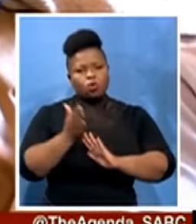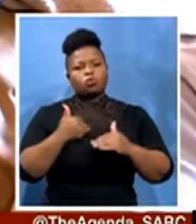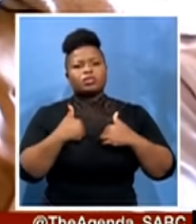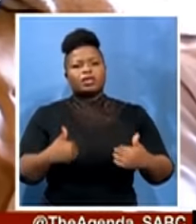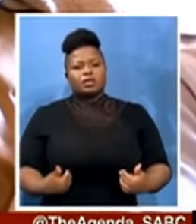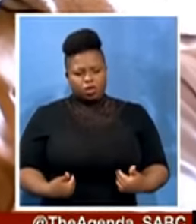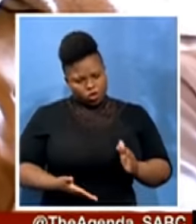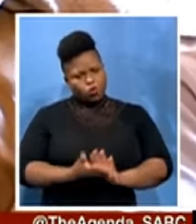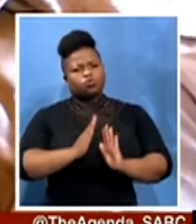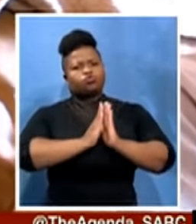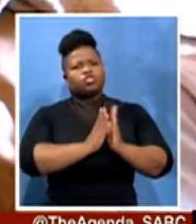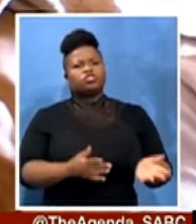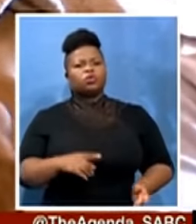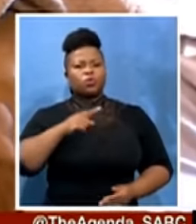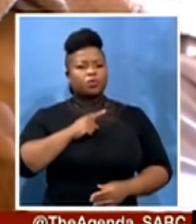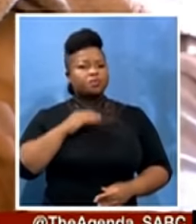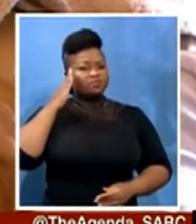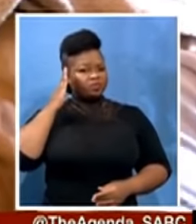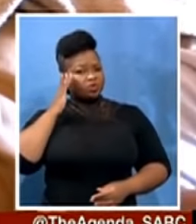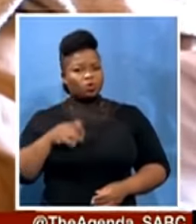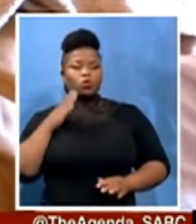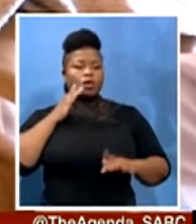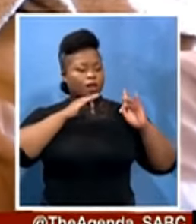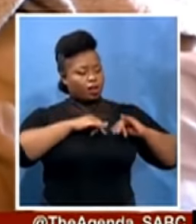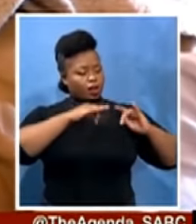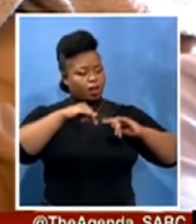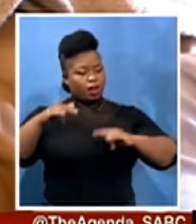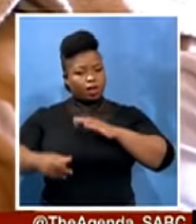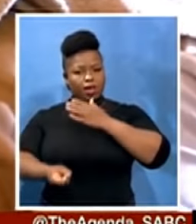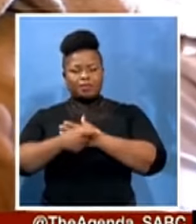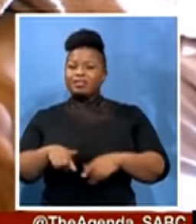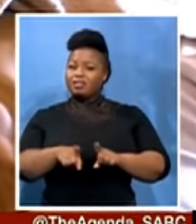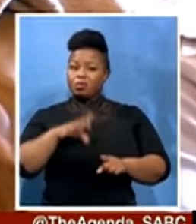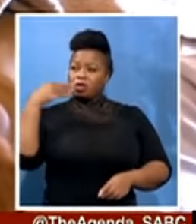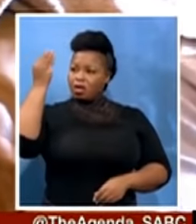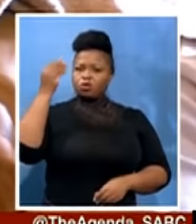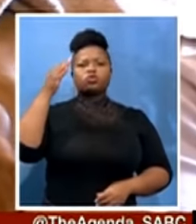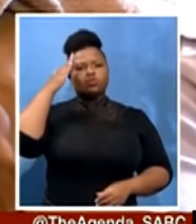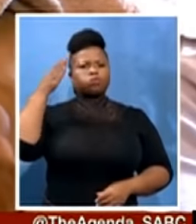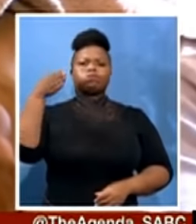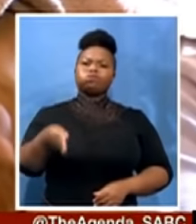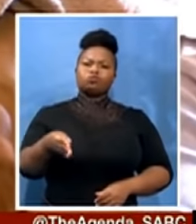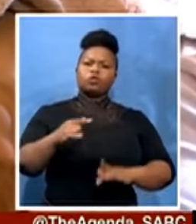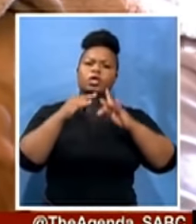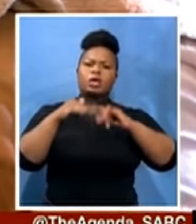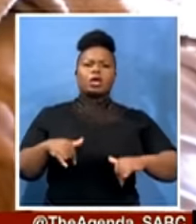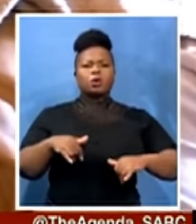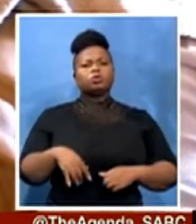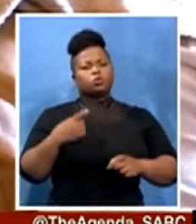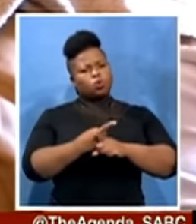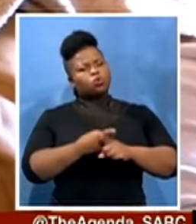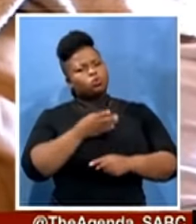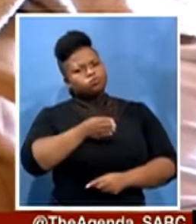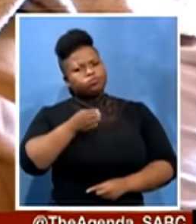uma kuma nama camp scouting even esemdala ube wa attend ama camp scouting beqhubeka nawo scouting